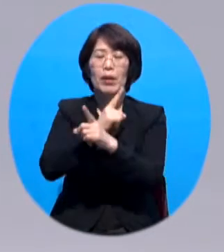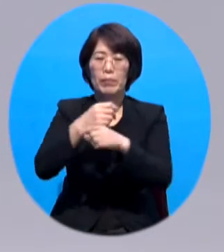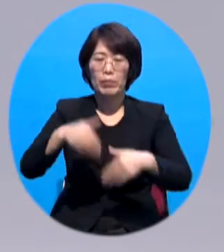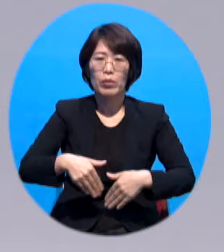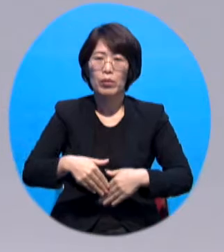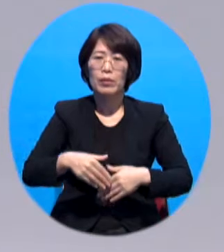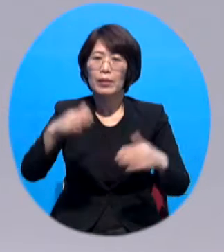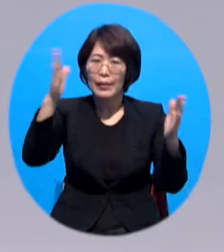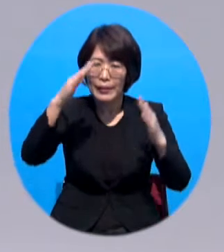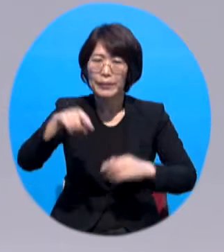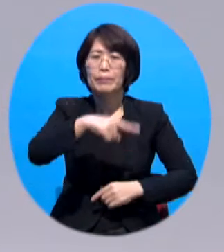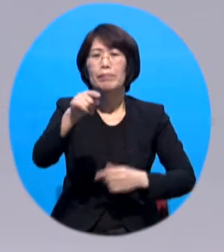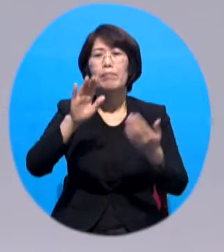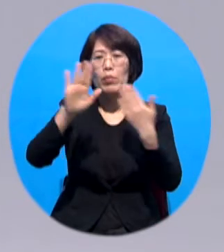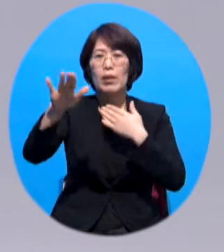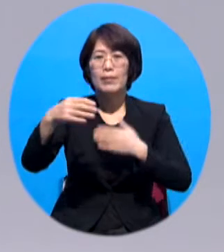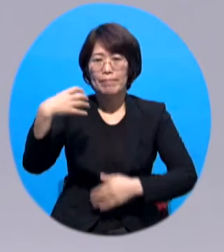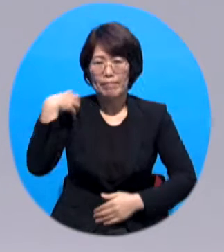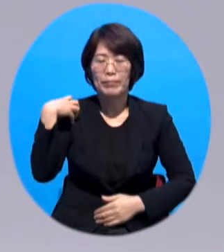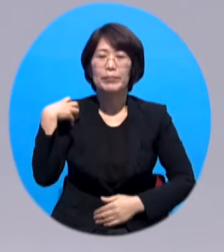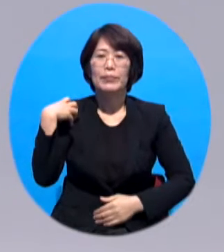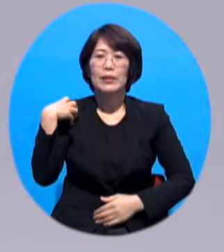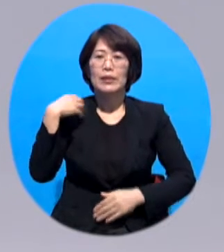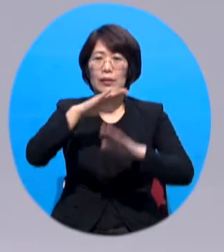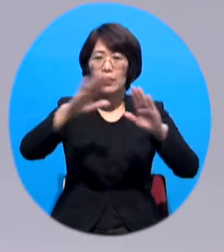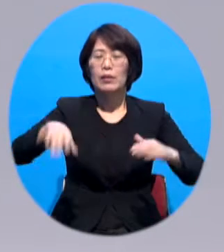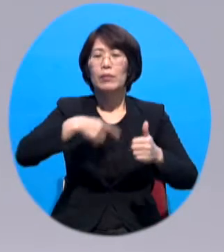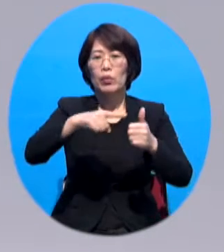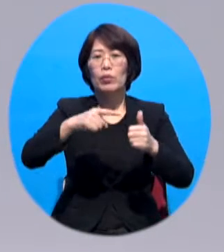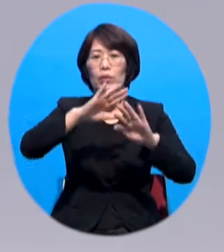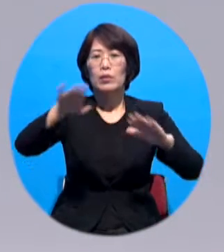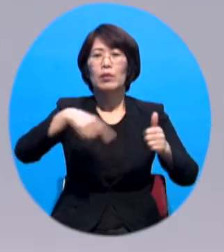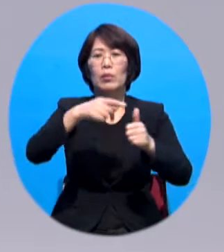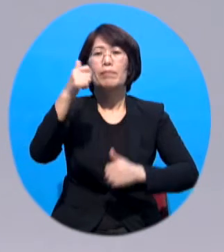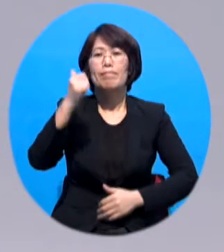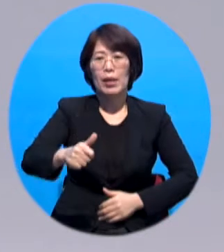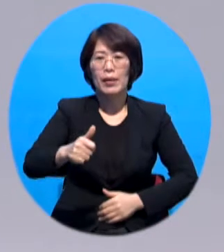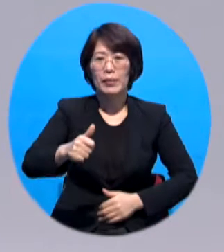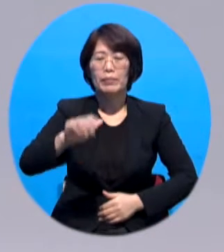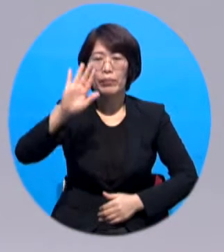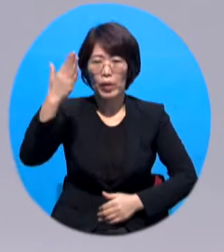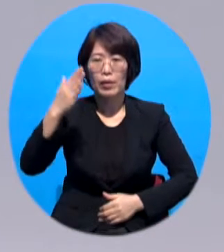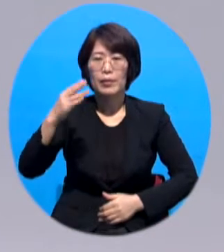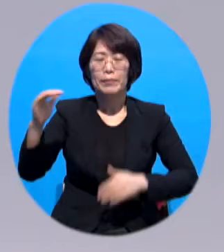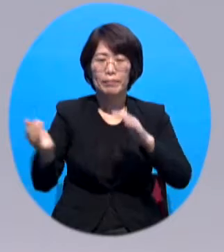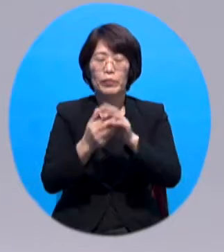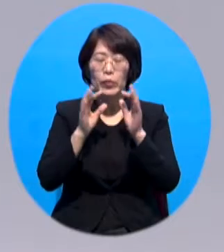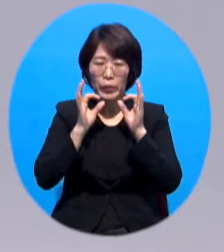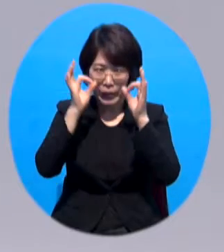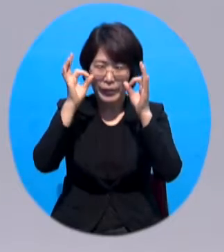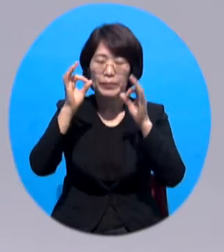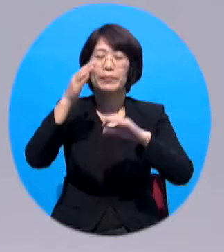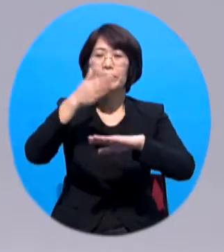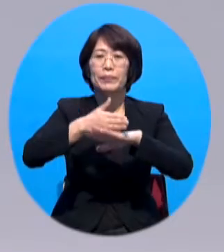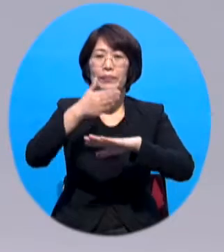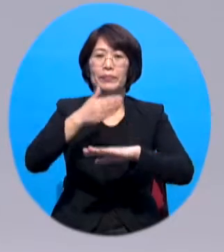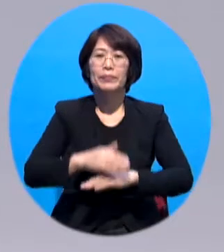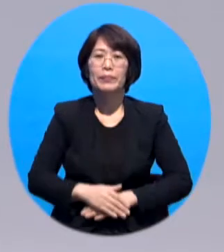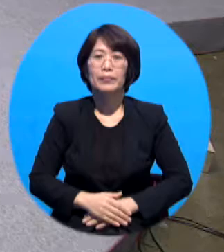아이들을 우리 아이들의 미래를 책임질 은 그러한 전남 류 전 남길까 미 되도록 최선을 다하겠습니다 감사합니다